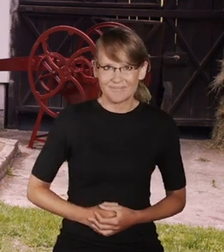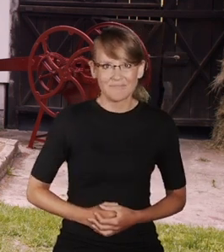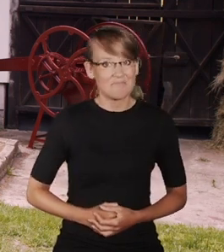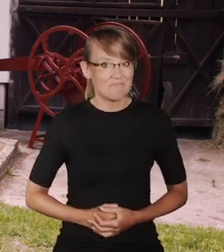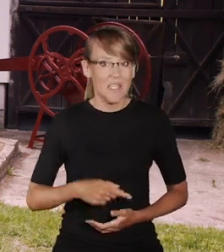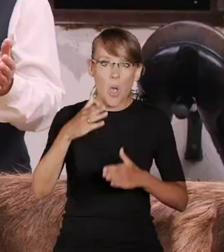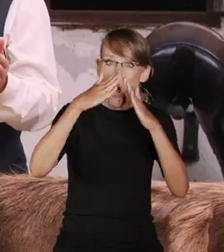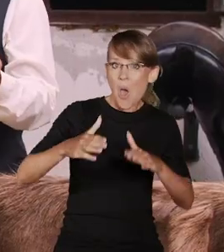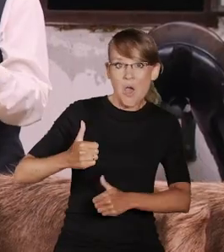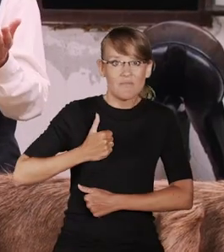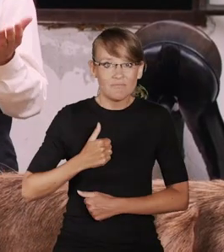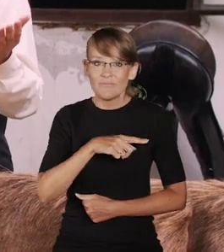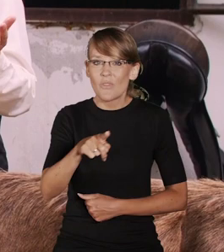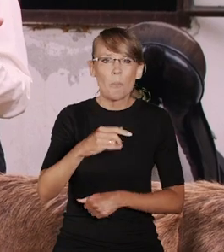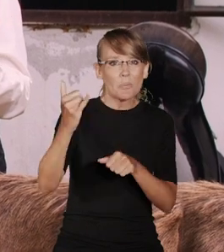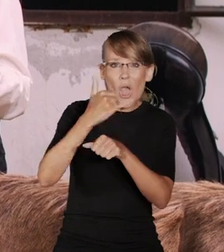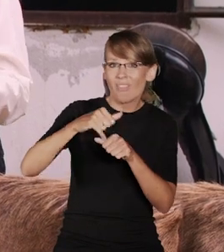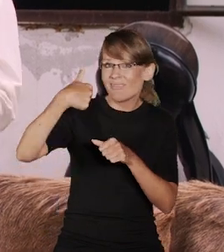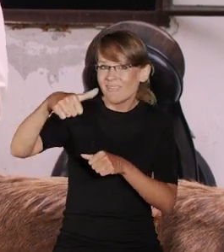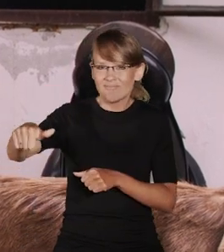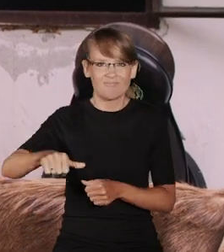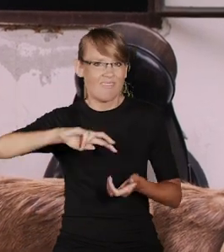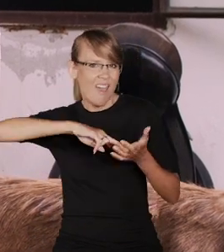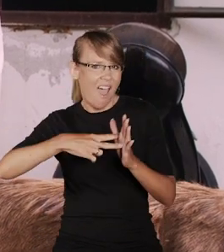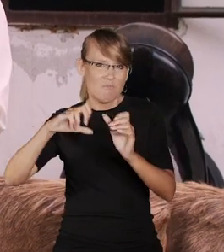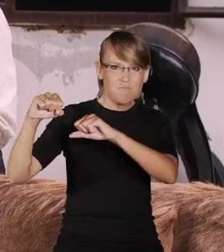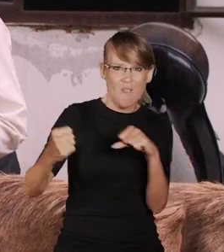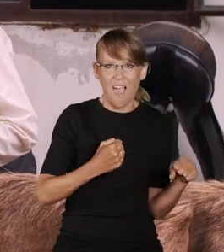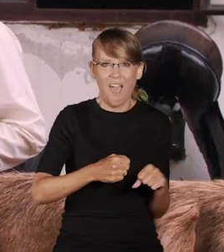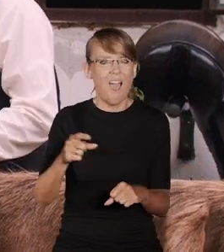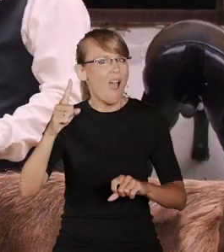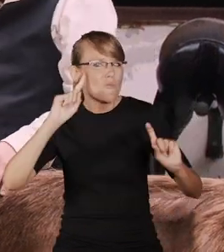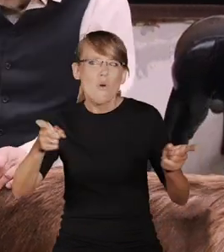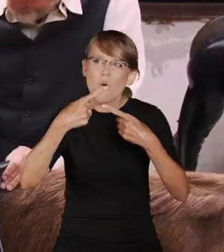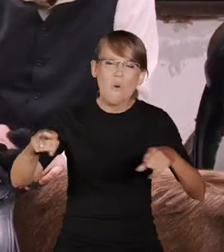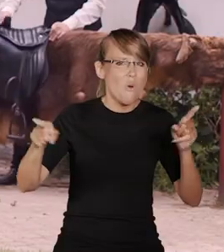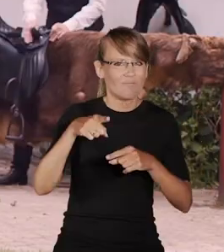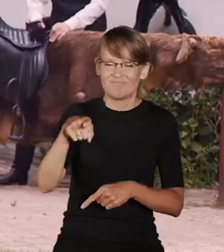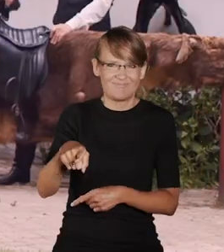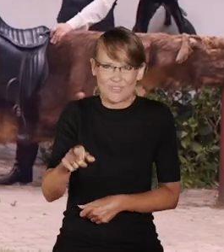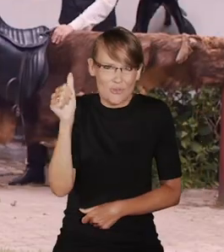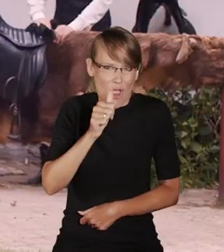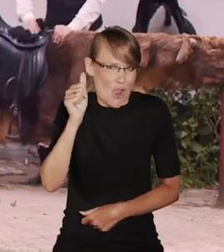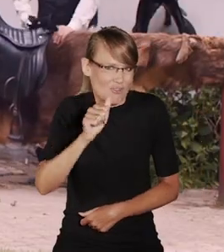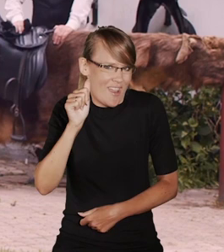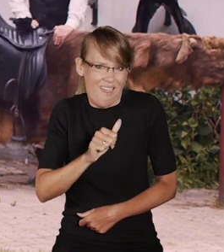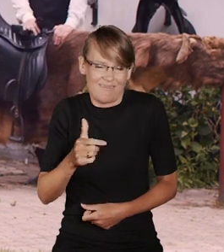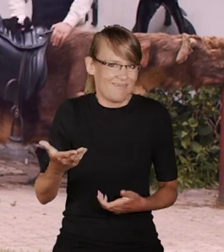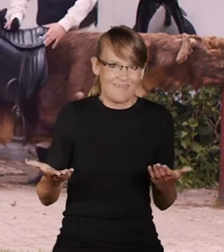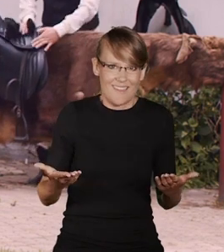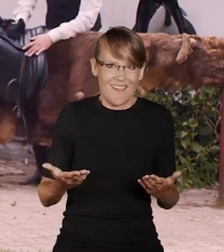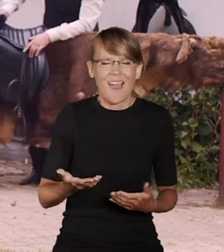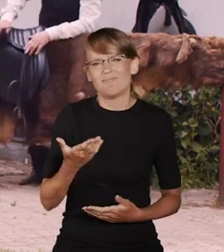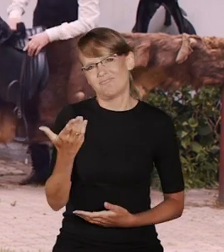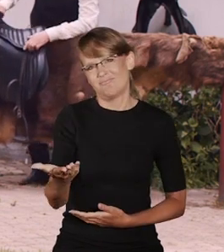pułk stoi. Oficerowie, istne cukiereczki. No człowiek się napatrzeć nie może.